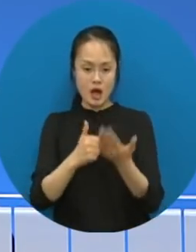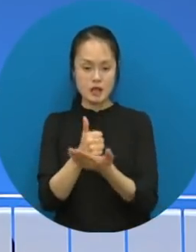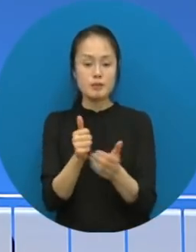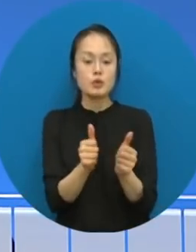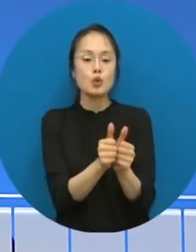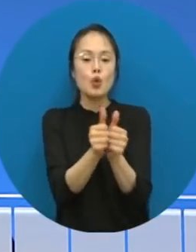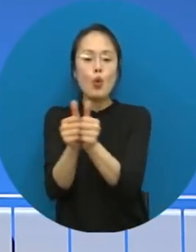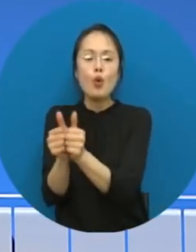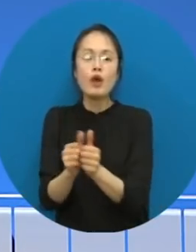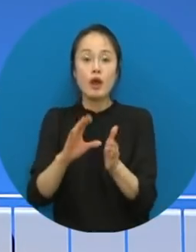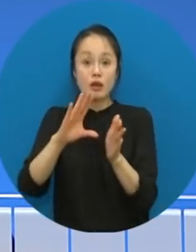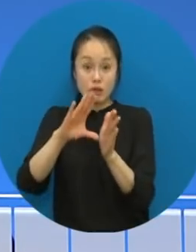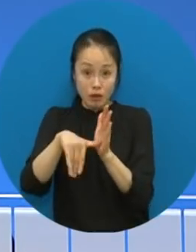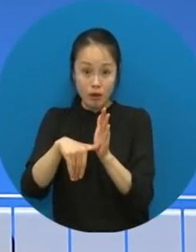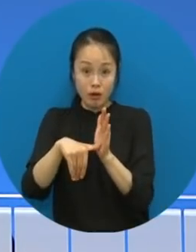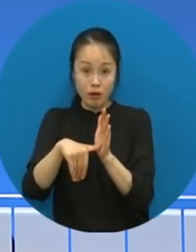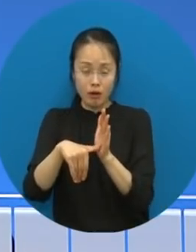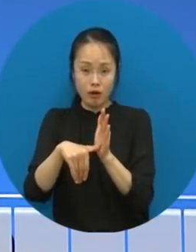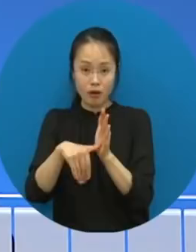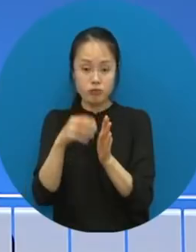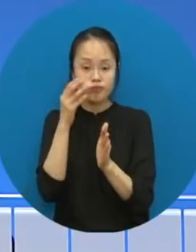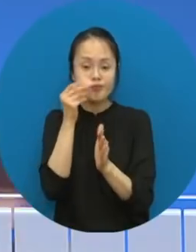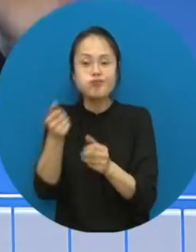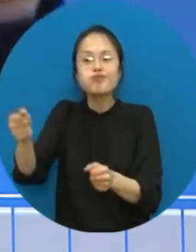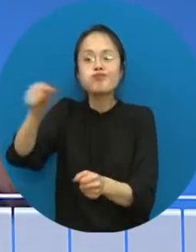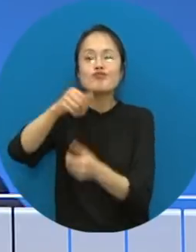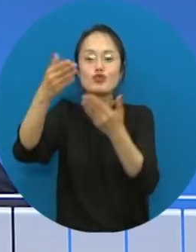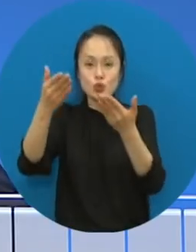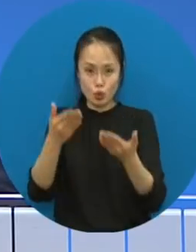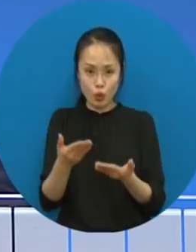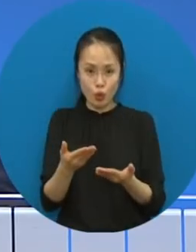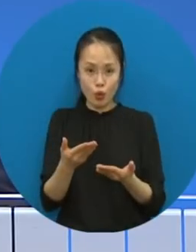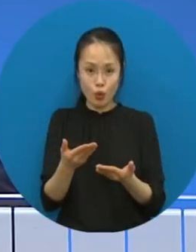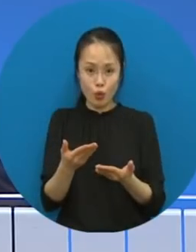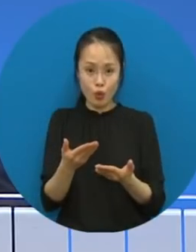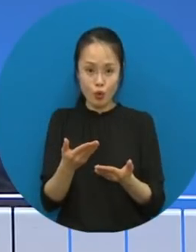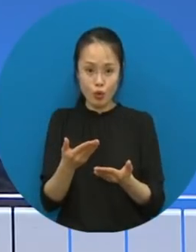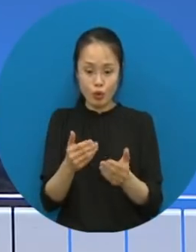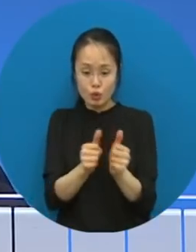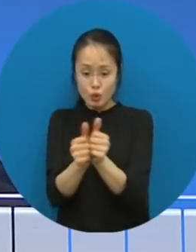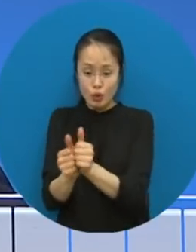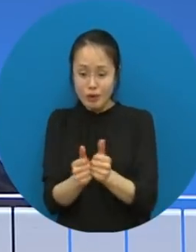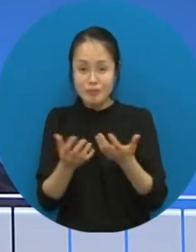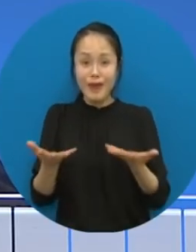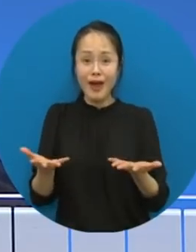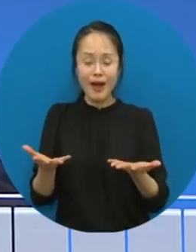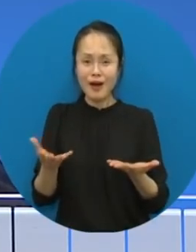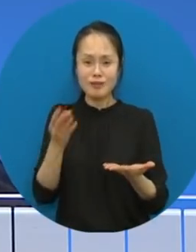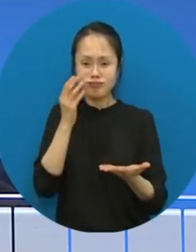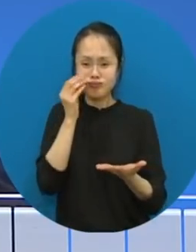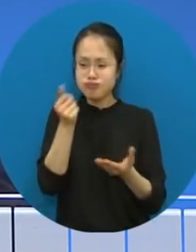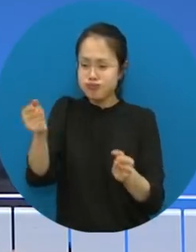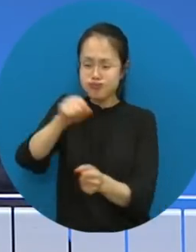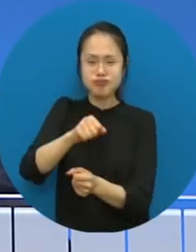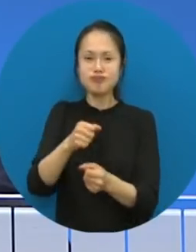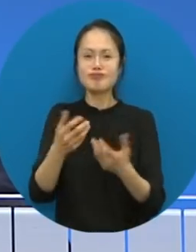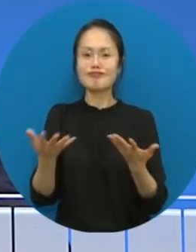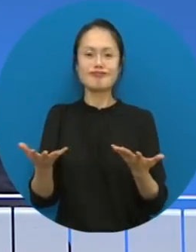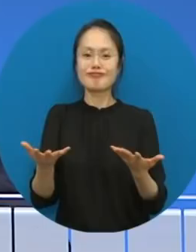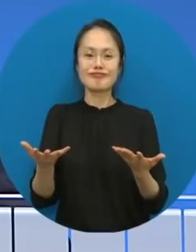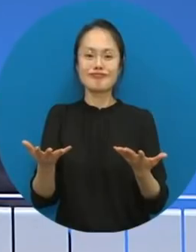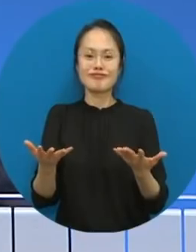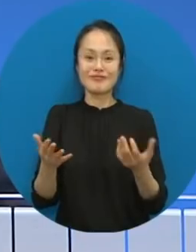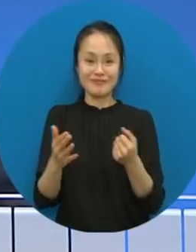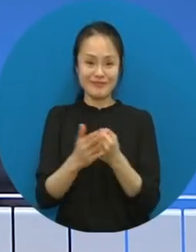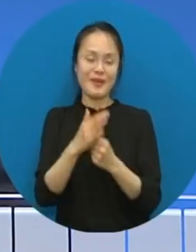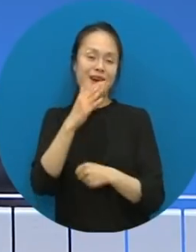것이지 미리 김치 국물이 아니라고 선포합니다. 할렐루야. 우리 하나님 얼마나